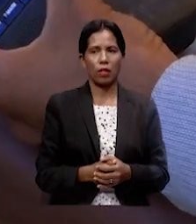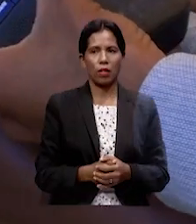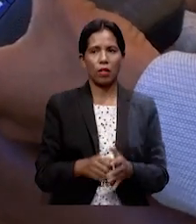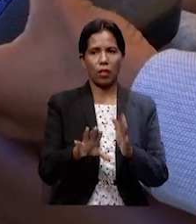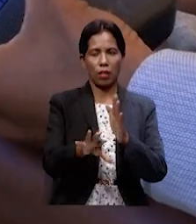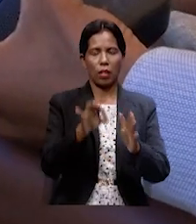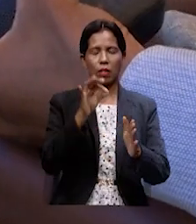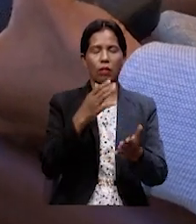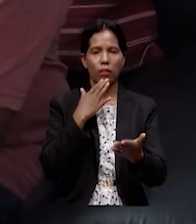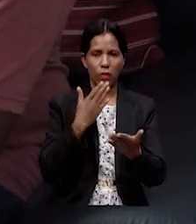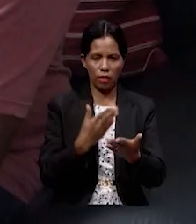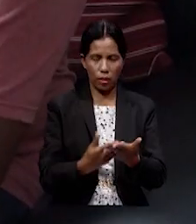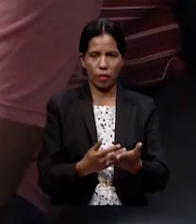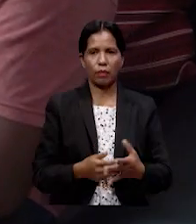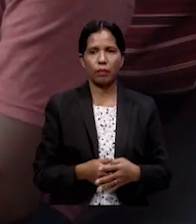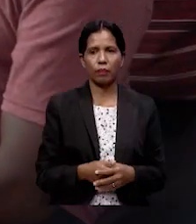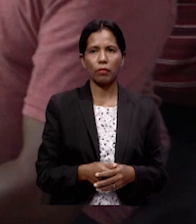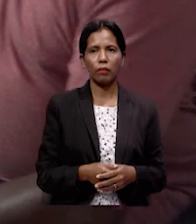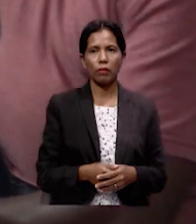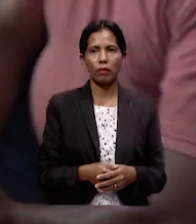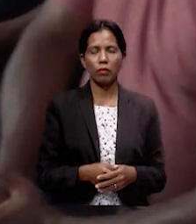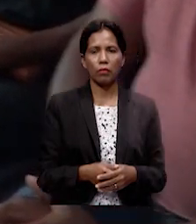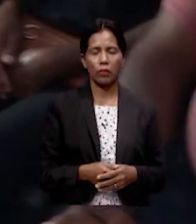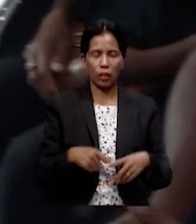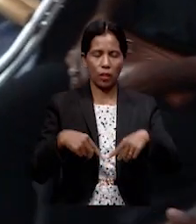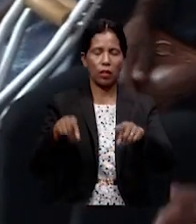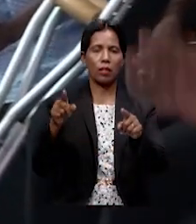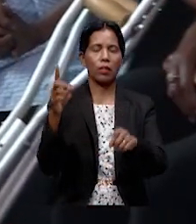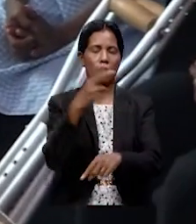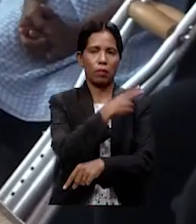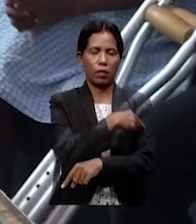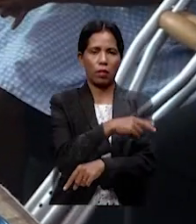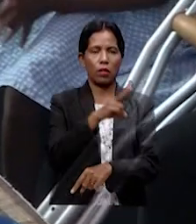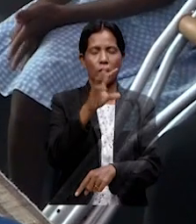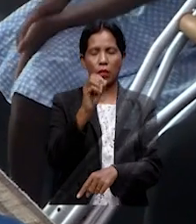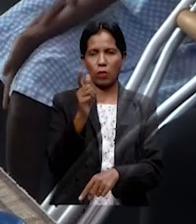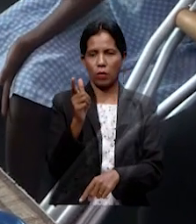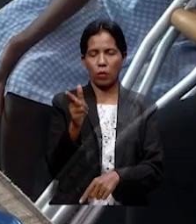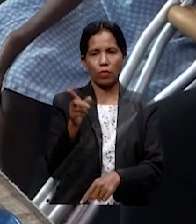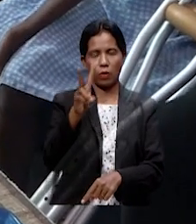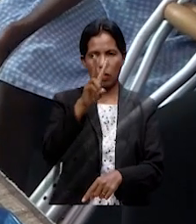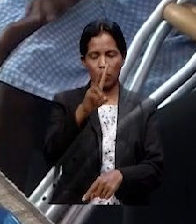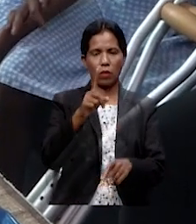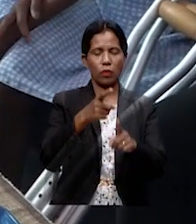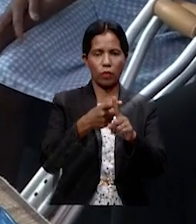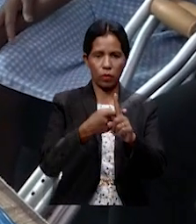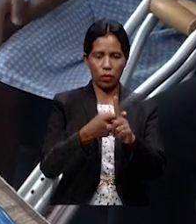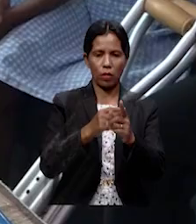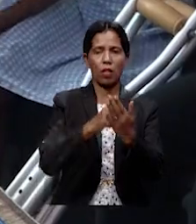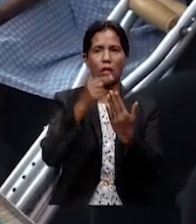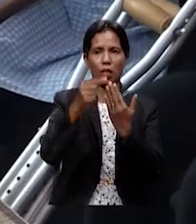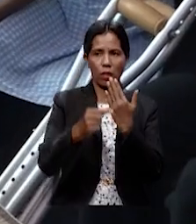hetan diat ami ngatoni alo tratemi di ho fuan dus mil dus ne ya fulan